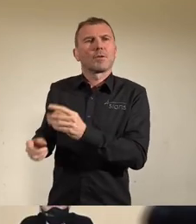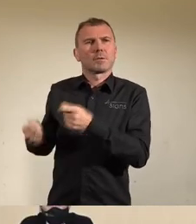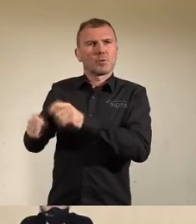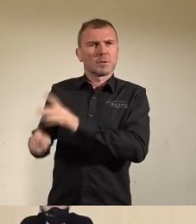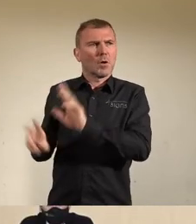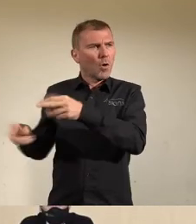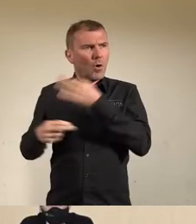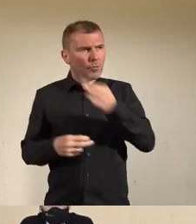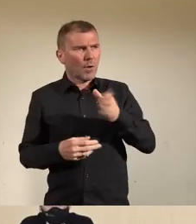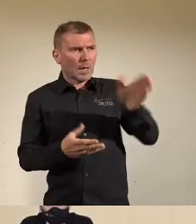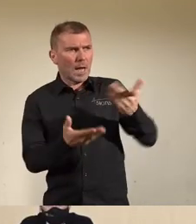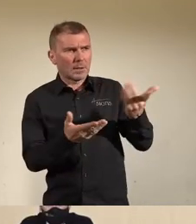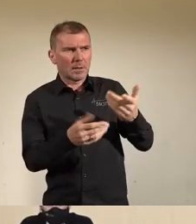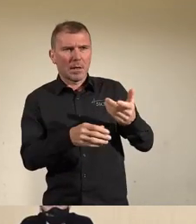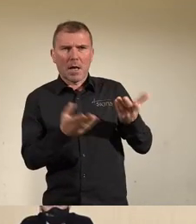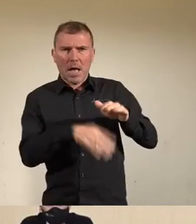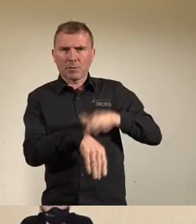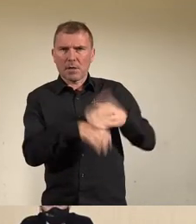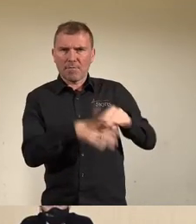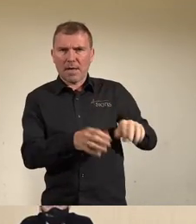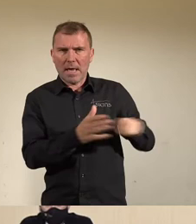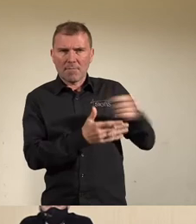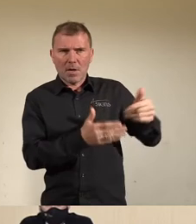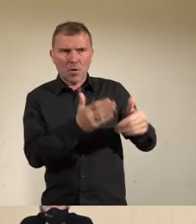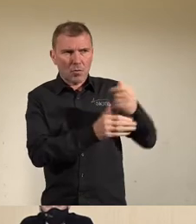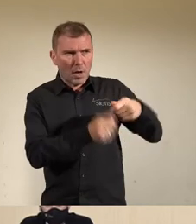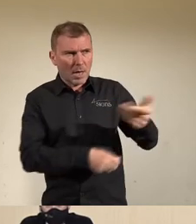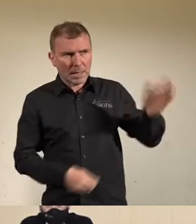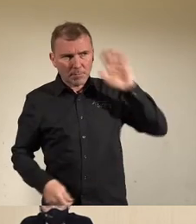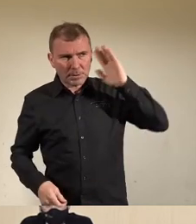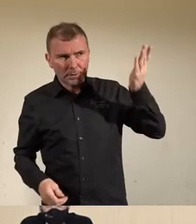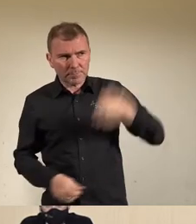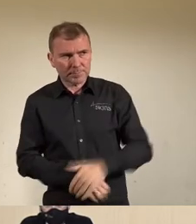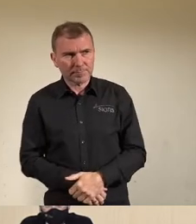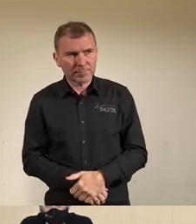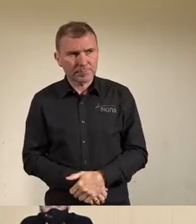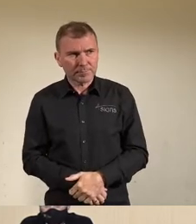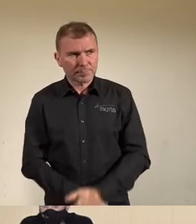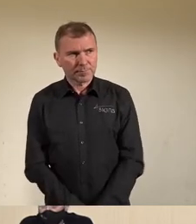nochmal die Rückfrage, hat die Auszeit bei den Freien Wählern zu neuen Erkenntnissen geführt?